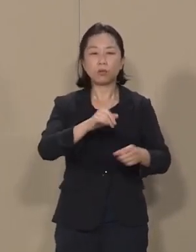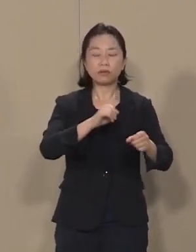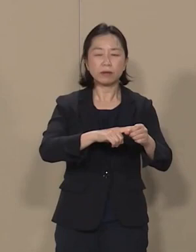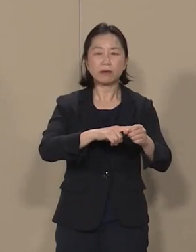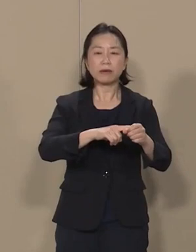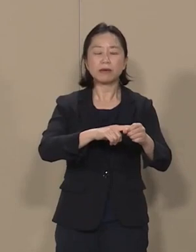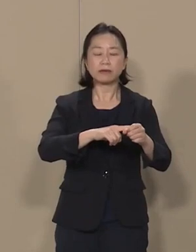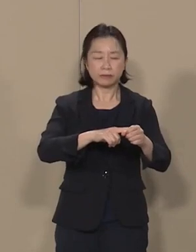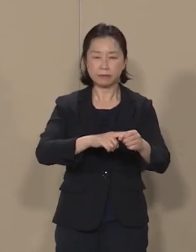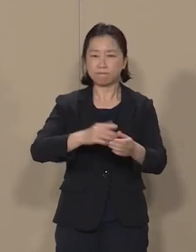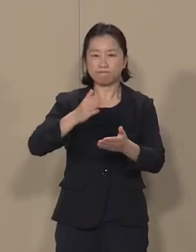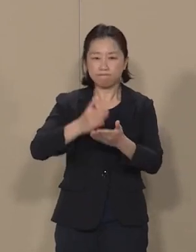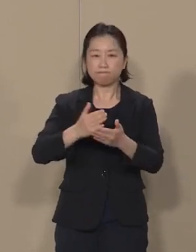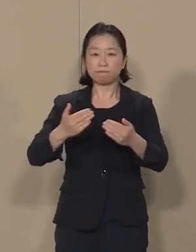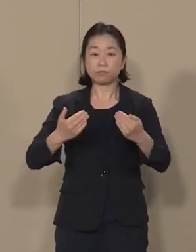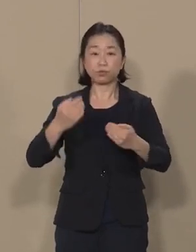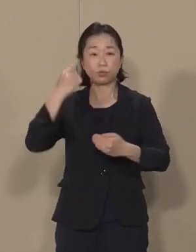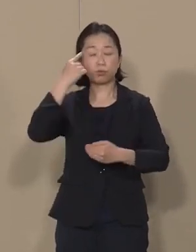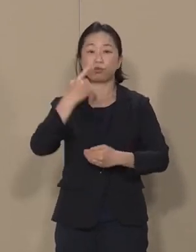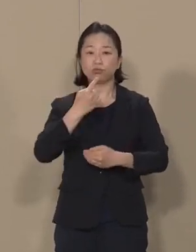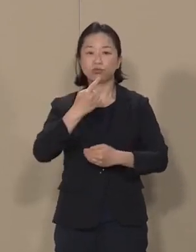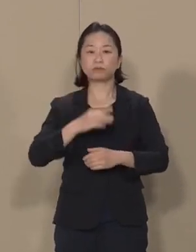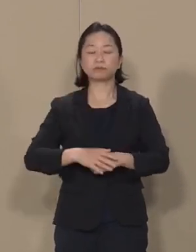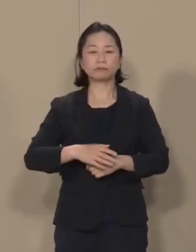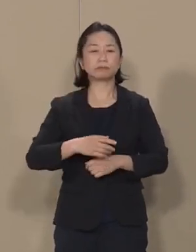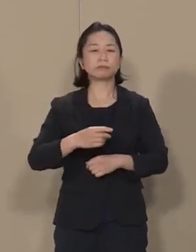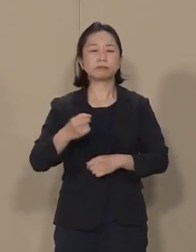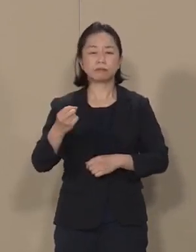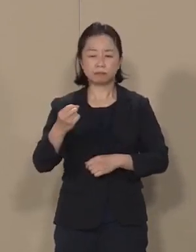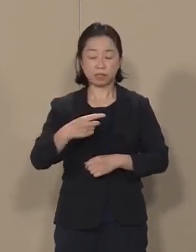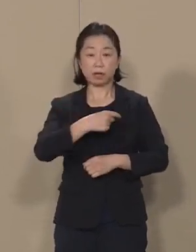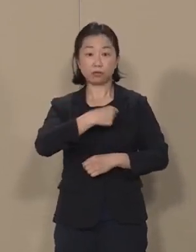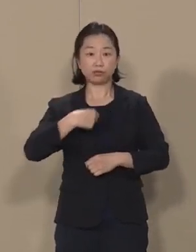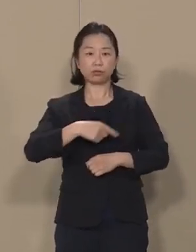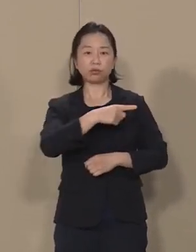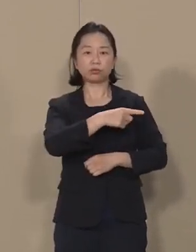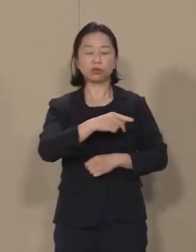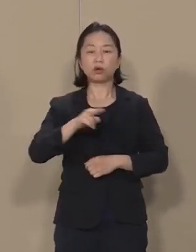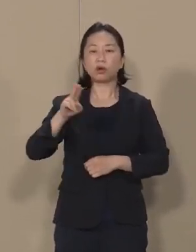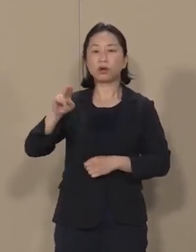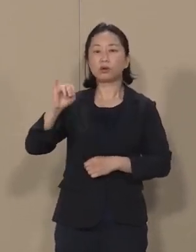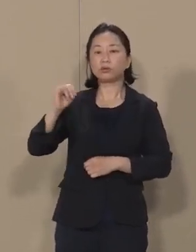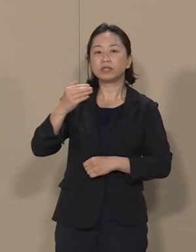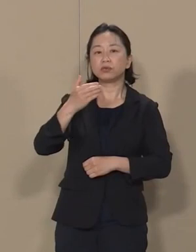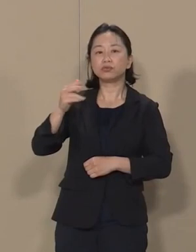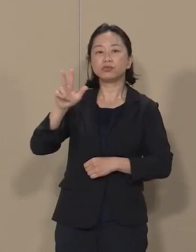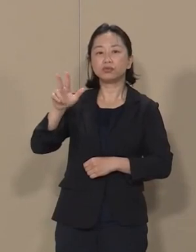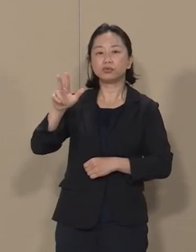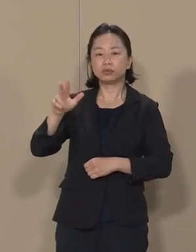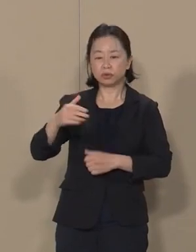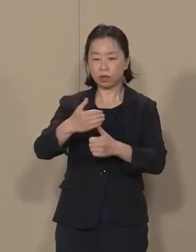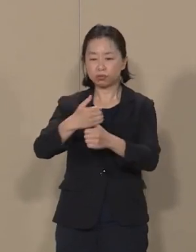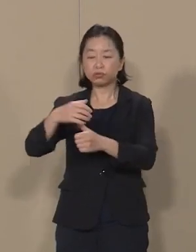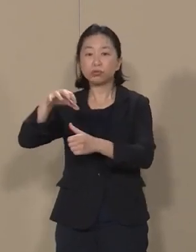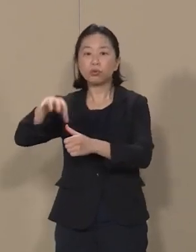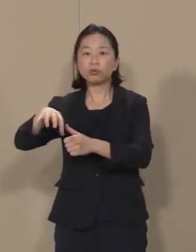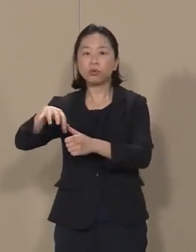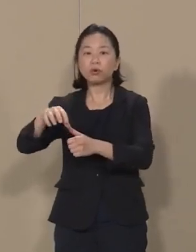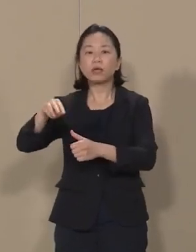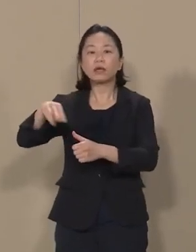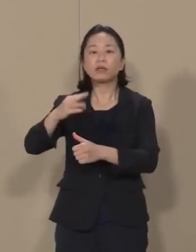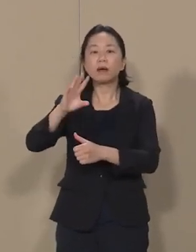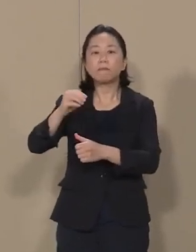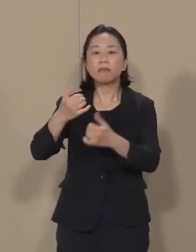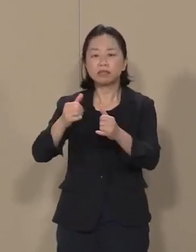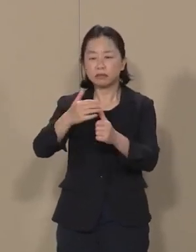絶対やめさせなきゃならないと思っていますそして中国というのはビーグルで収容所をつくって300万人近く方を入れて